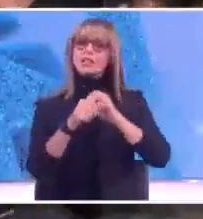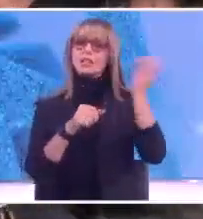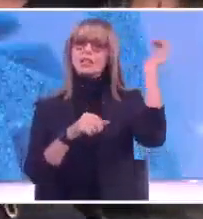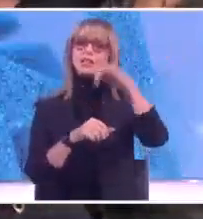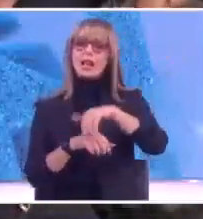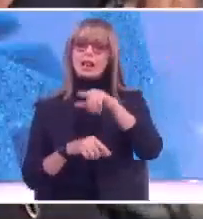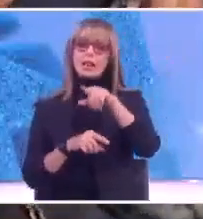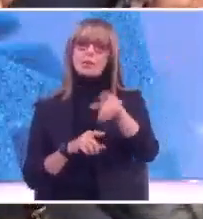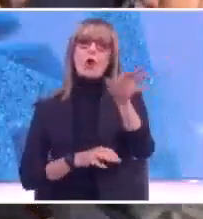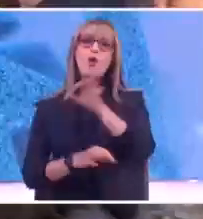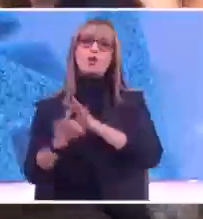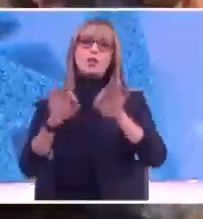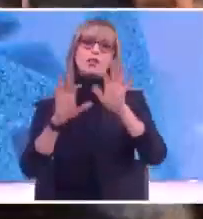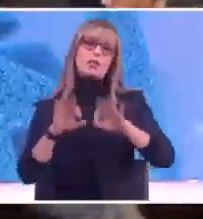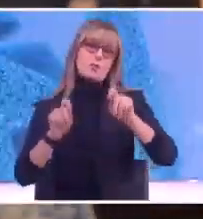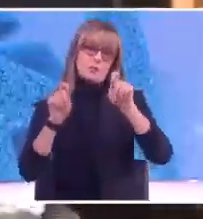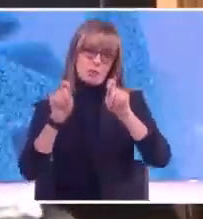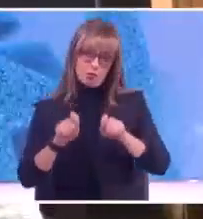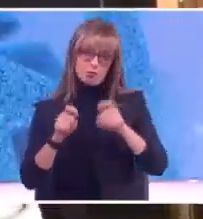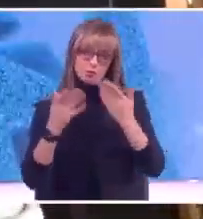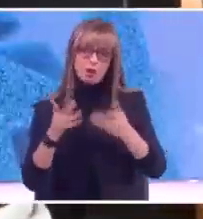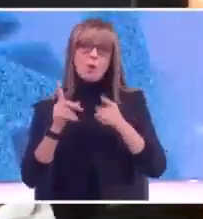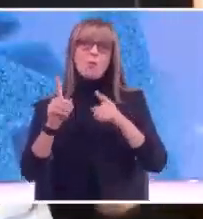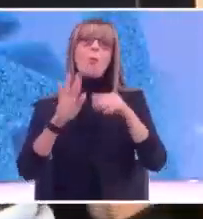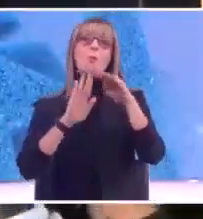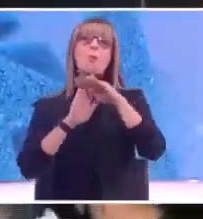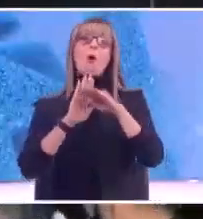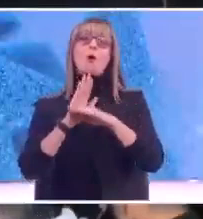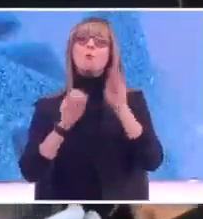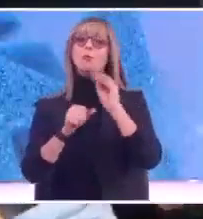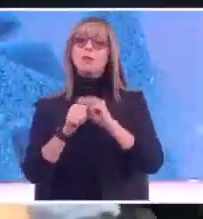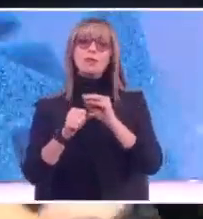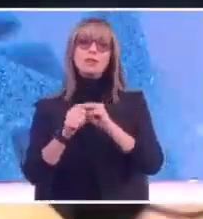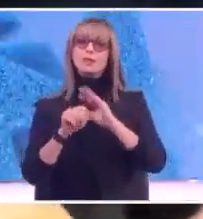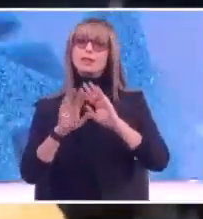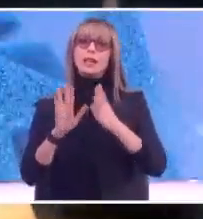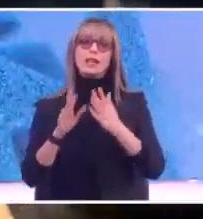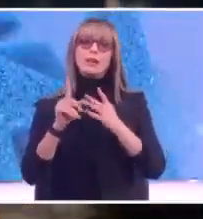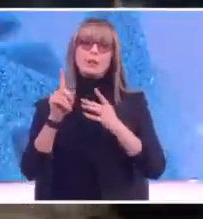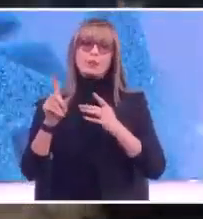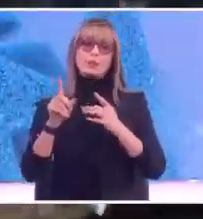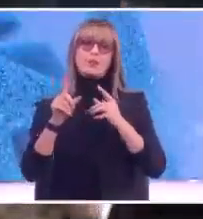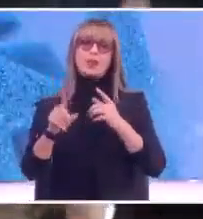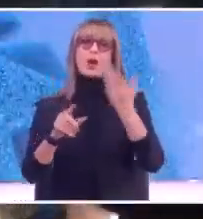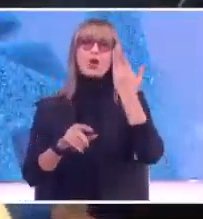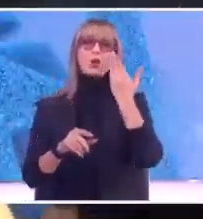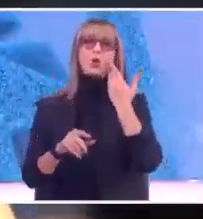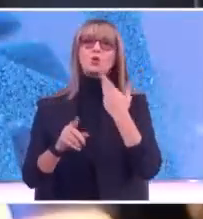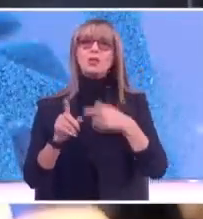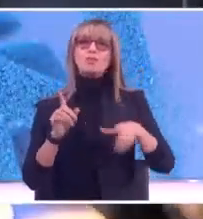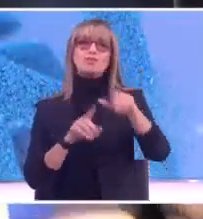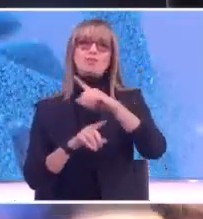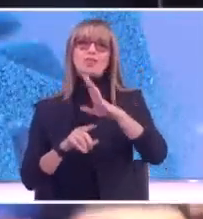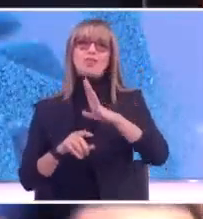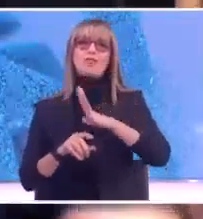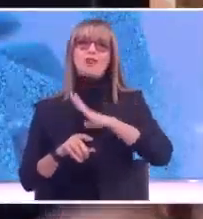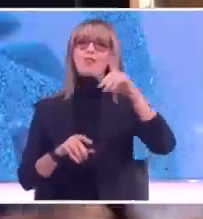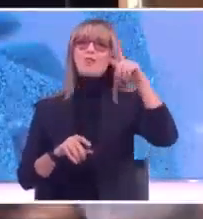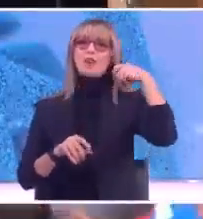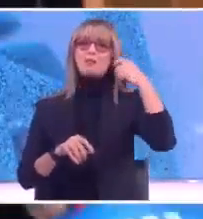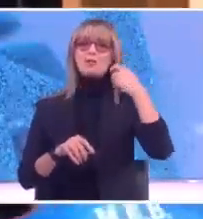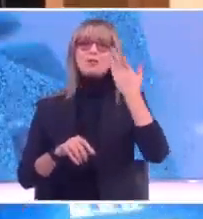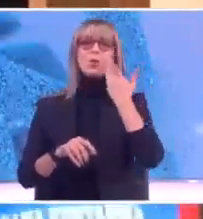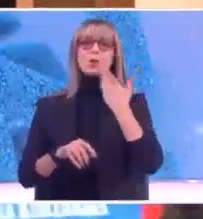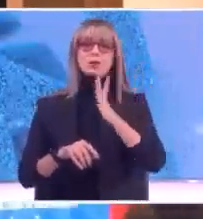bir takım programlar vardı. O programlardan biri de gala gösterisiydi. Bir belgesel gösterimi